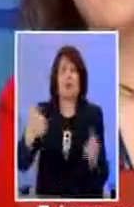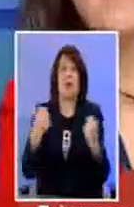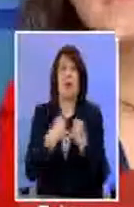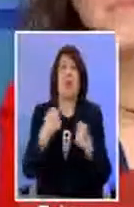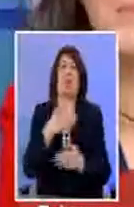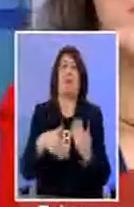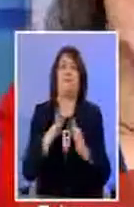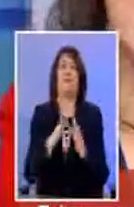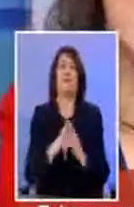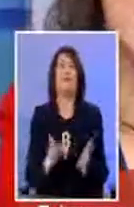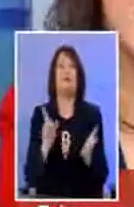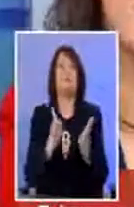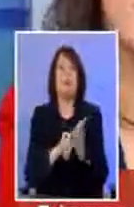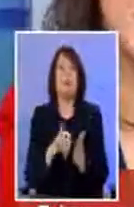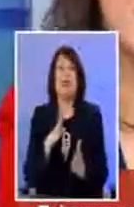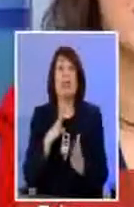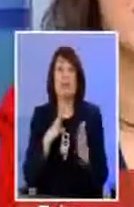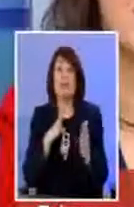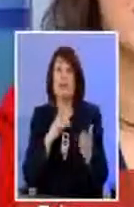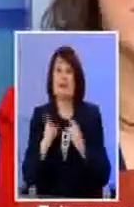έχει ο συνάνθρωπος είναι